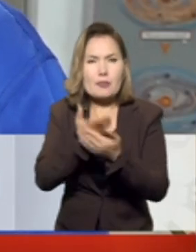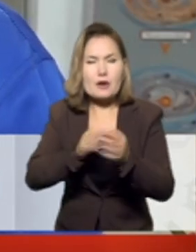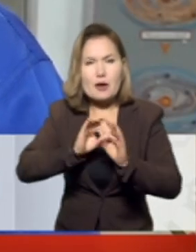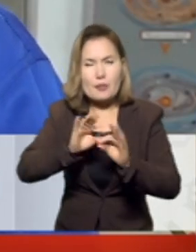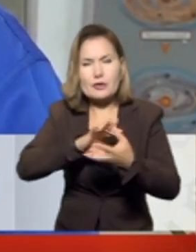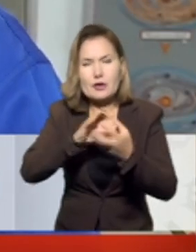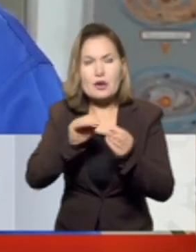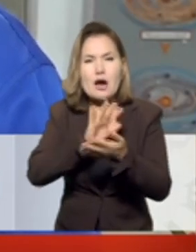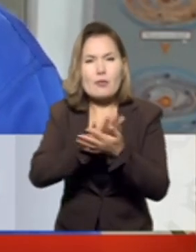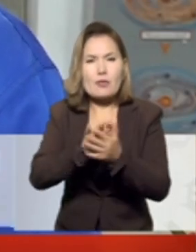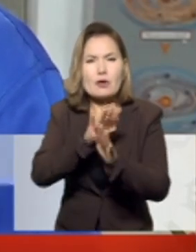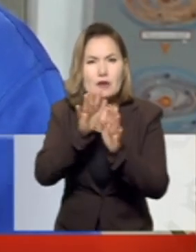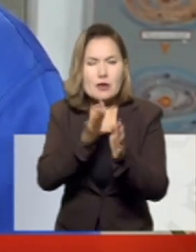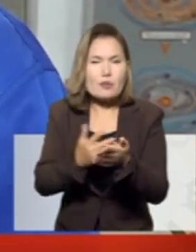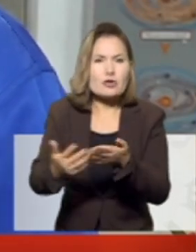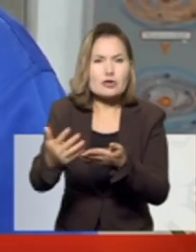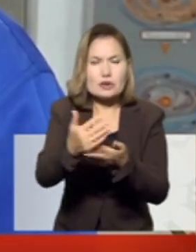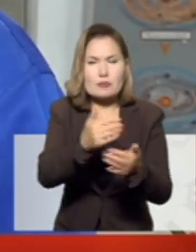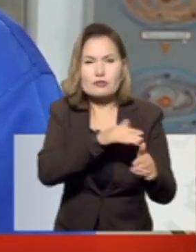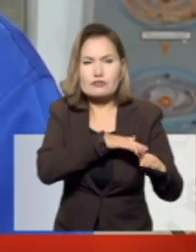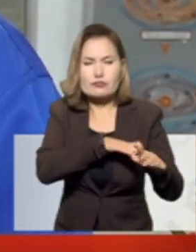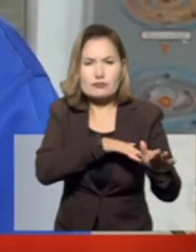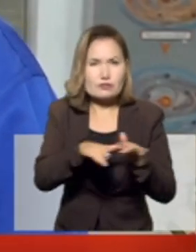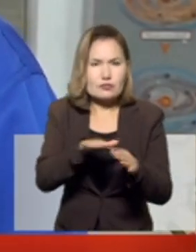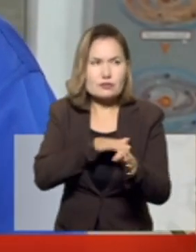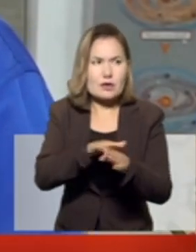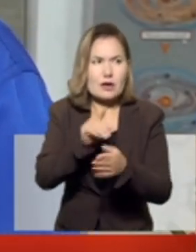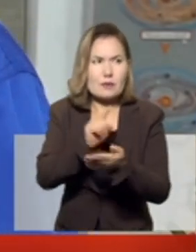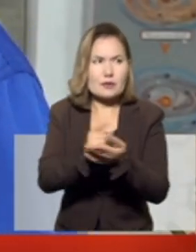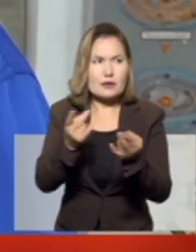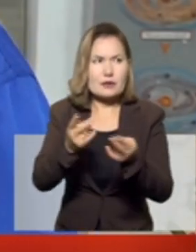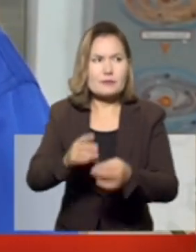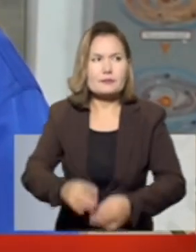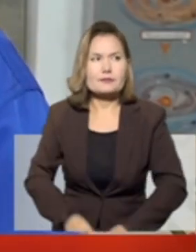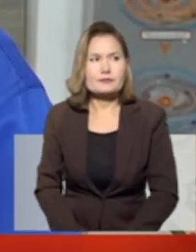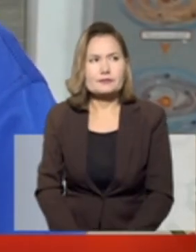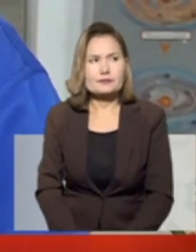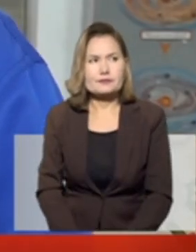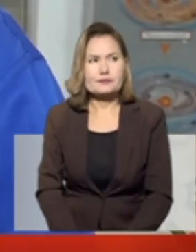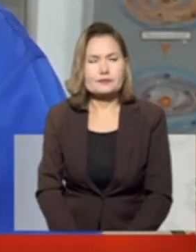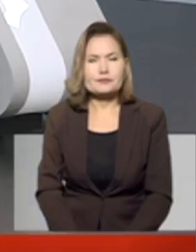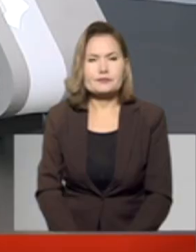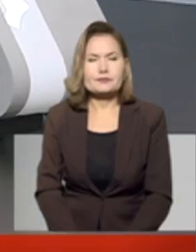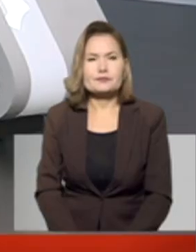тиған жағдайда нәтиже бар деп айта аламыз. Ценен любой, да, тоже самый листочек.